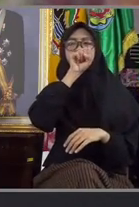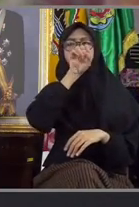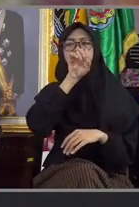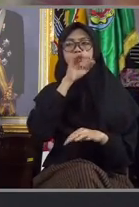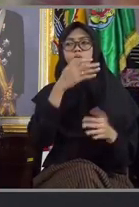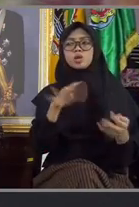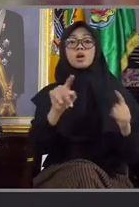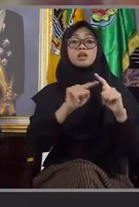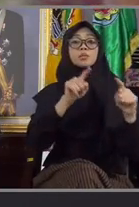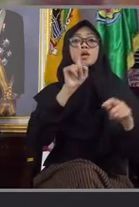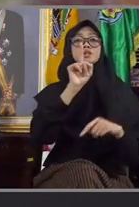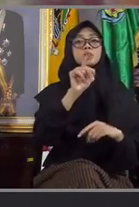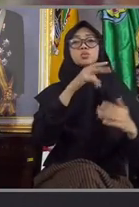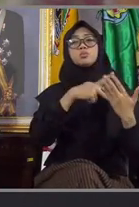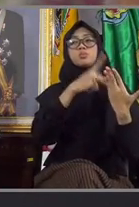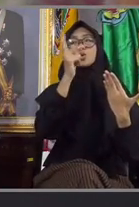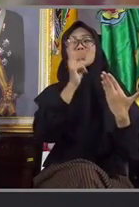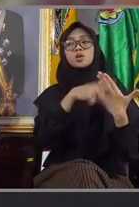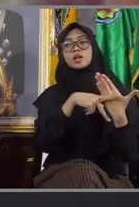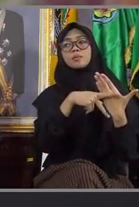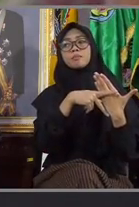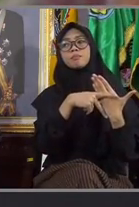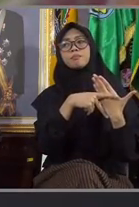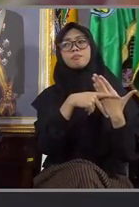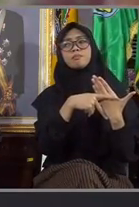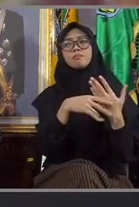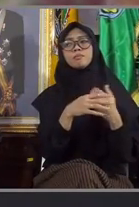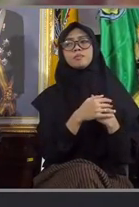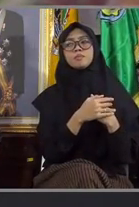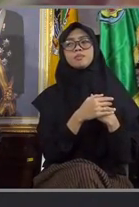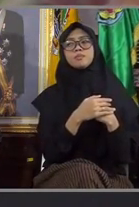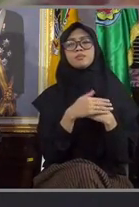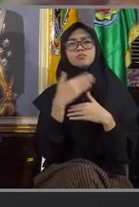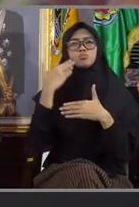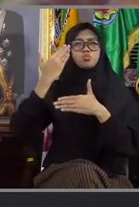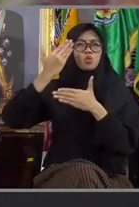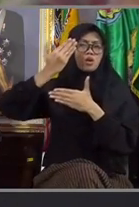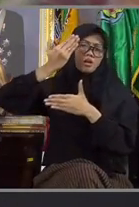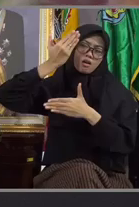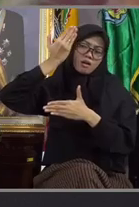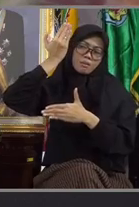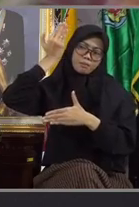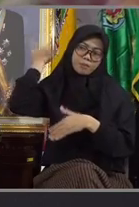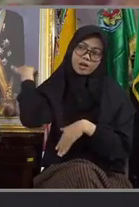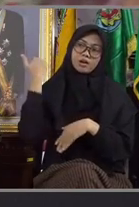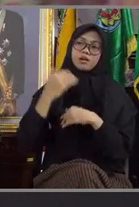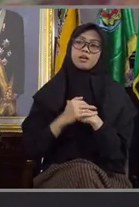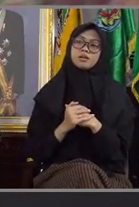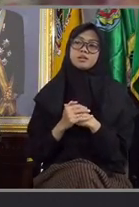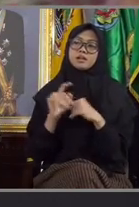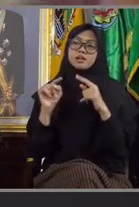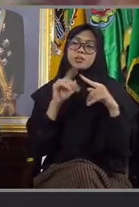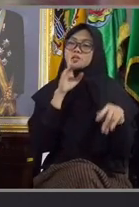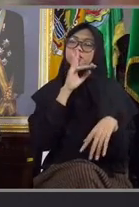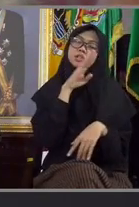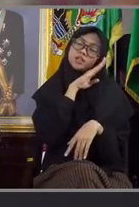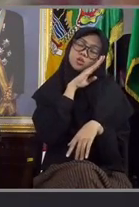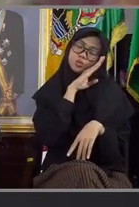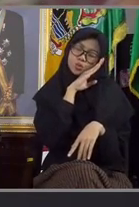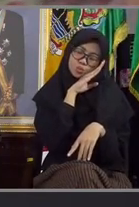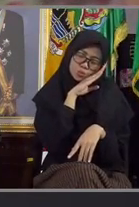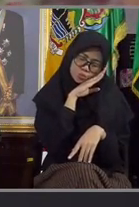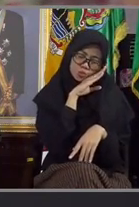satu program, Pak Gub, program yang sudah sangat lama, Tidur Pulas,